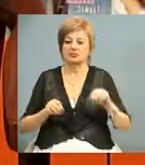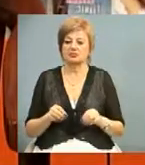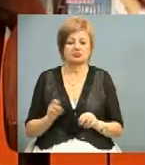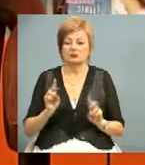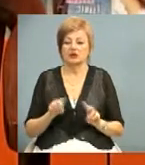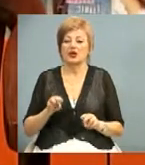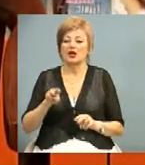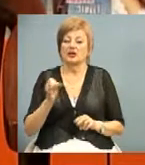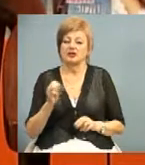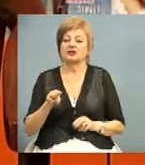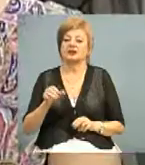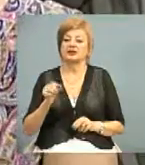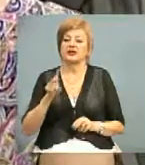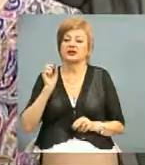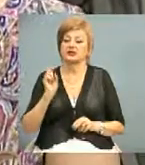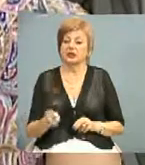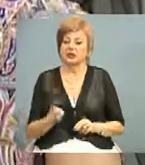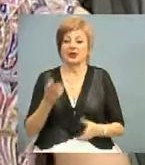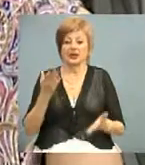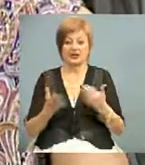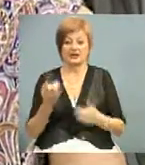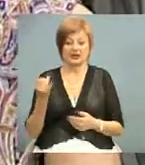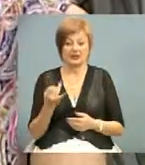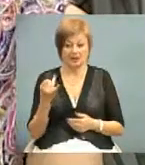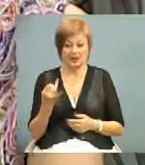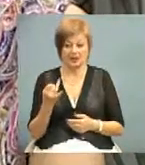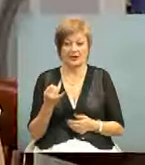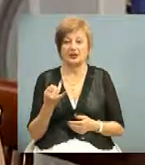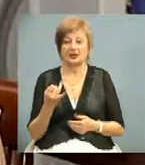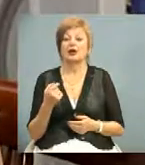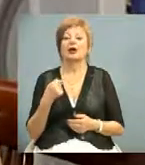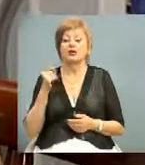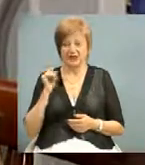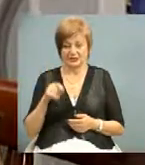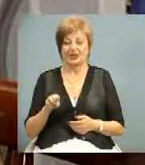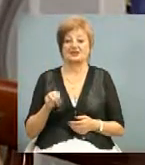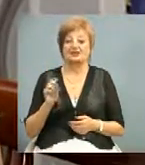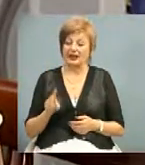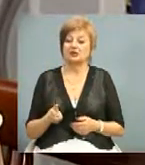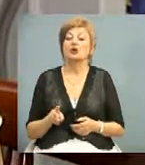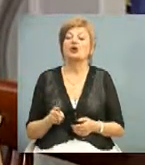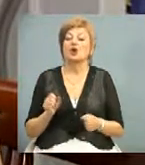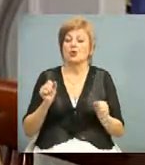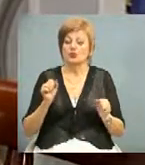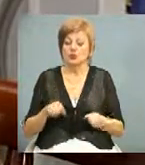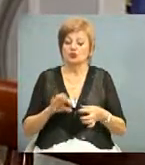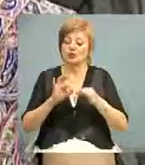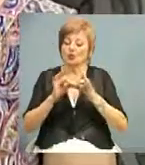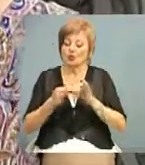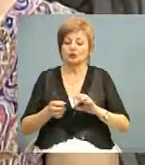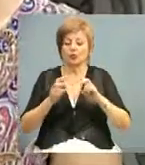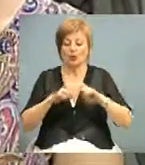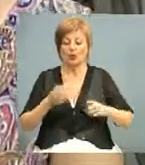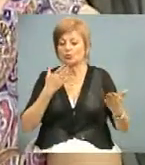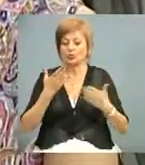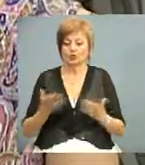Ні. Титанік. Тож, якщо буде цікаво тобі і вам, глядачі, ну, можете... Титанок я знаю. Так, можете детальніше дослідити,